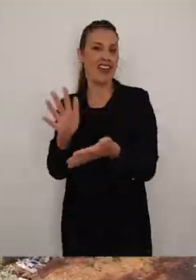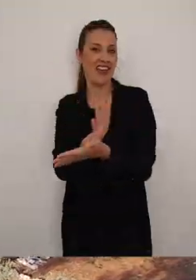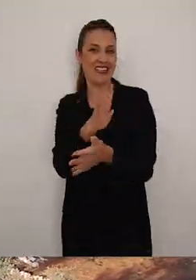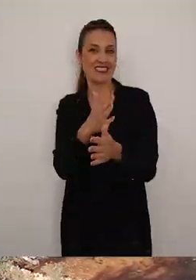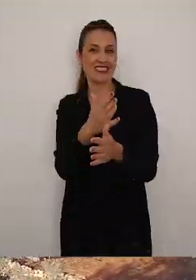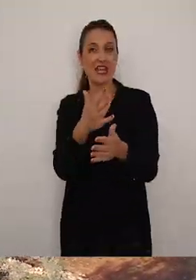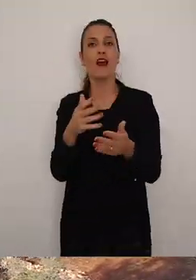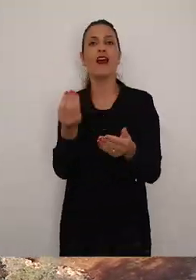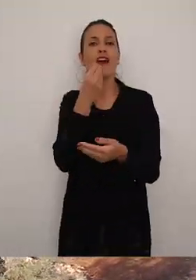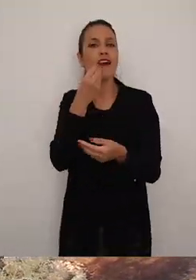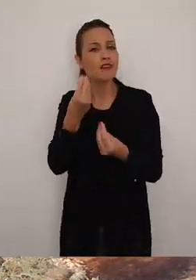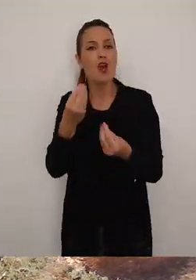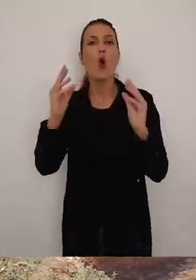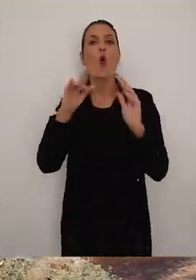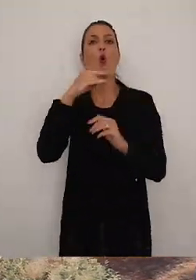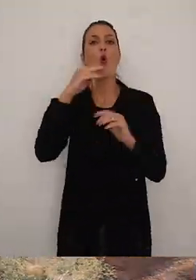cappella.